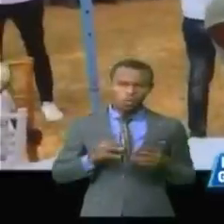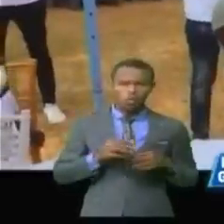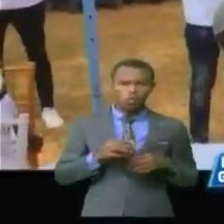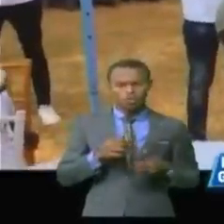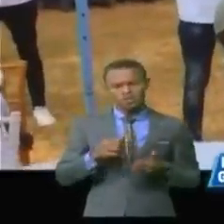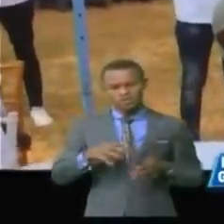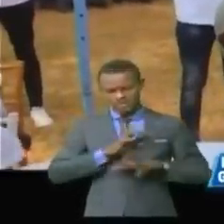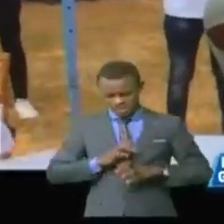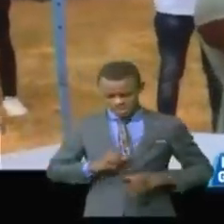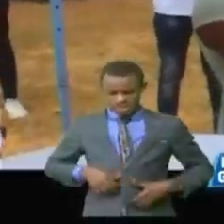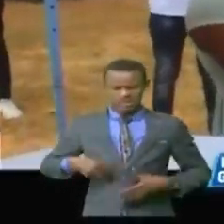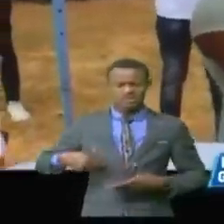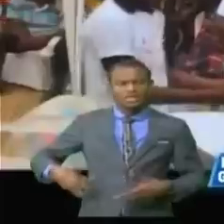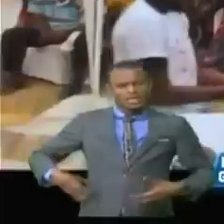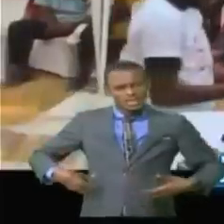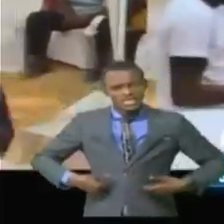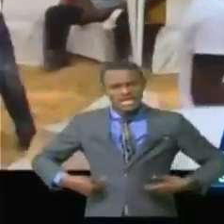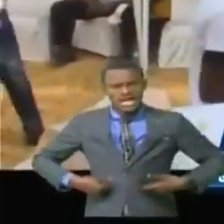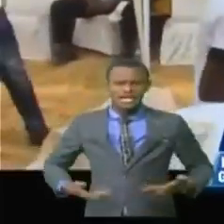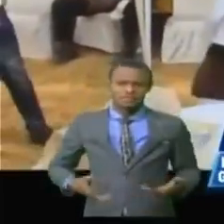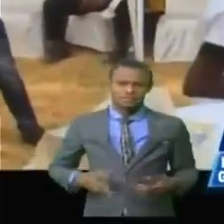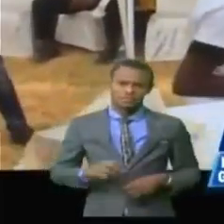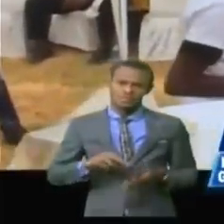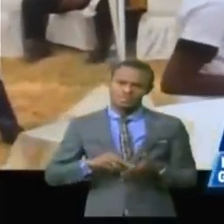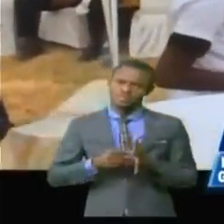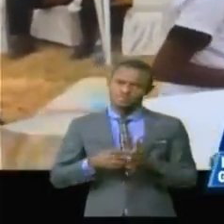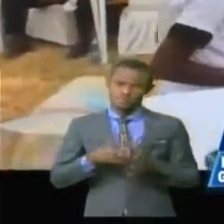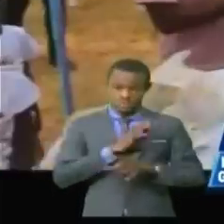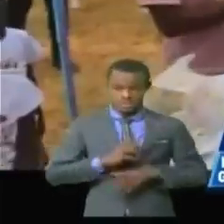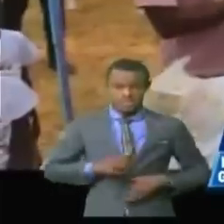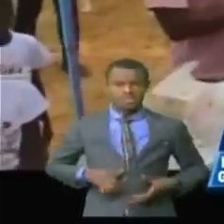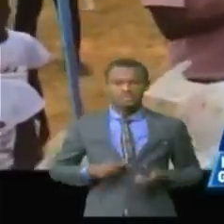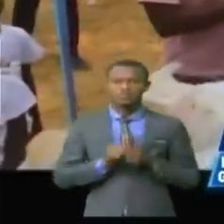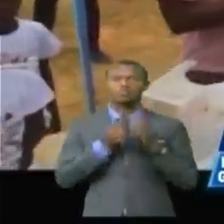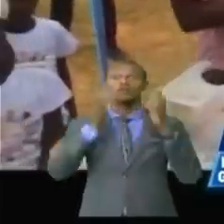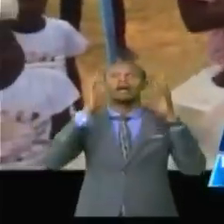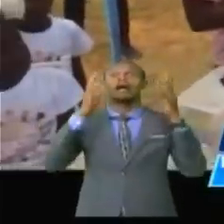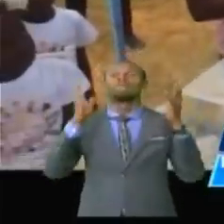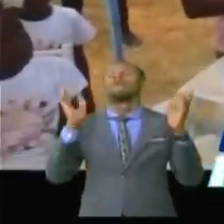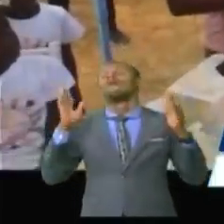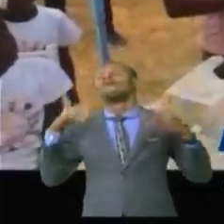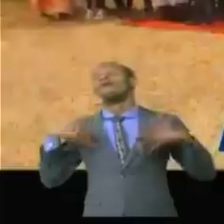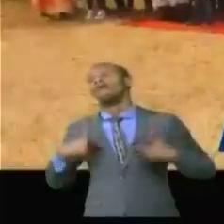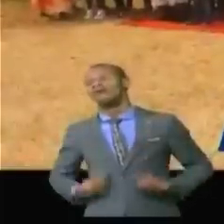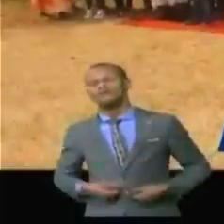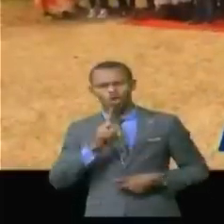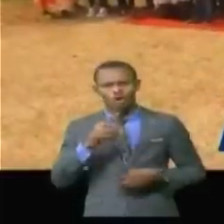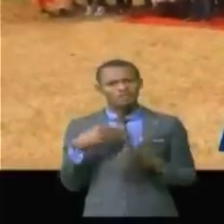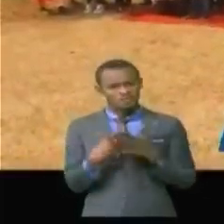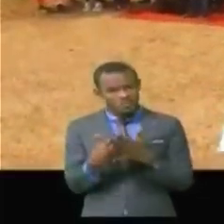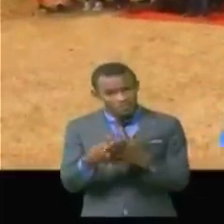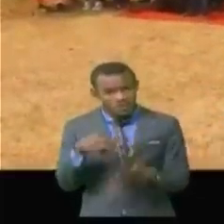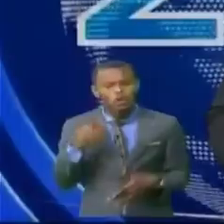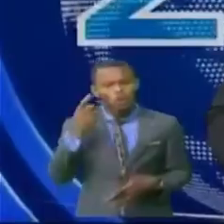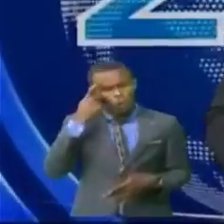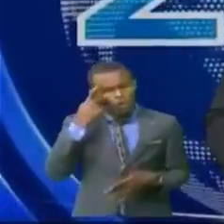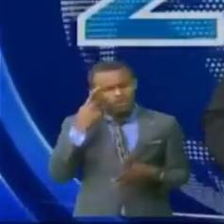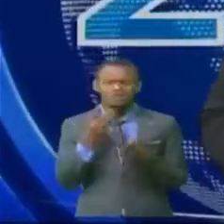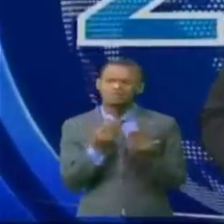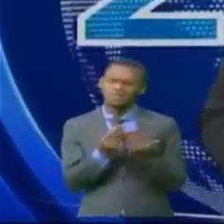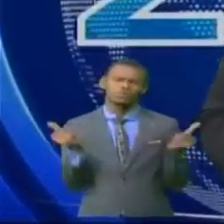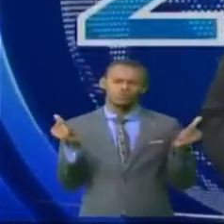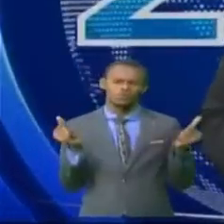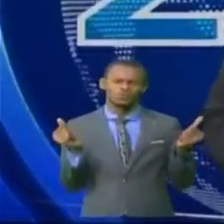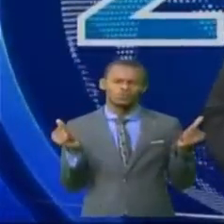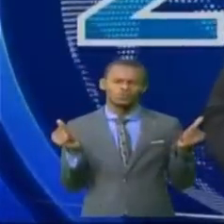rein. Le cancer n'est pas une fatalité. Il suffit de les diagnostiquer à temps pour qu'ils soient bien soignés et guéris.